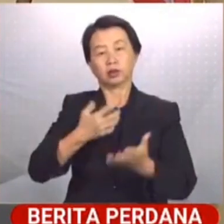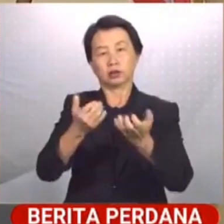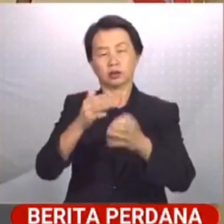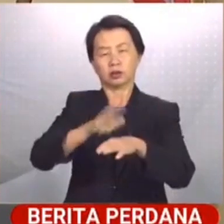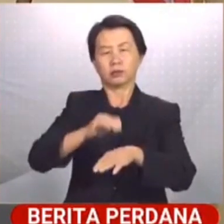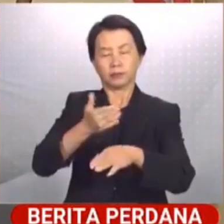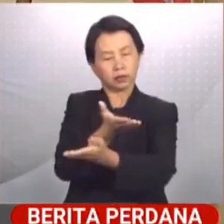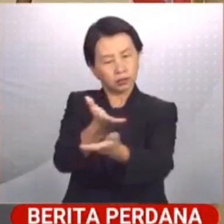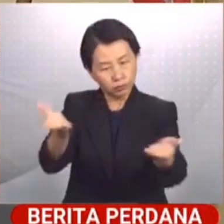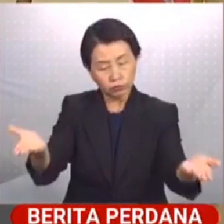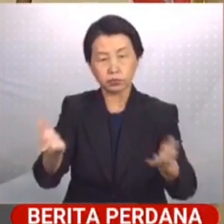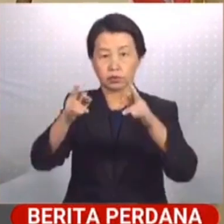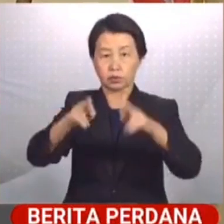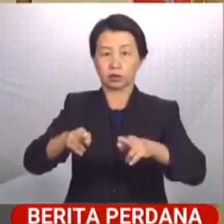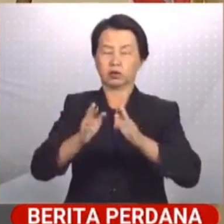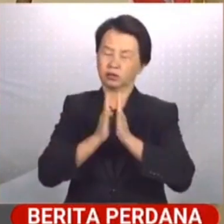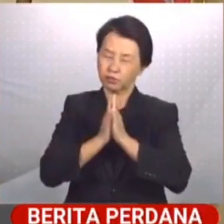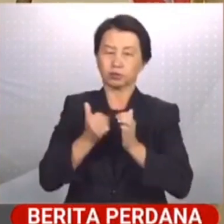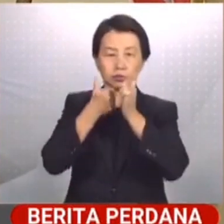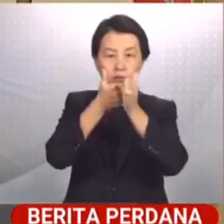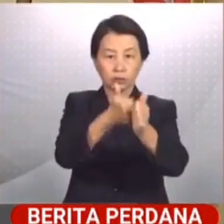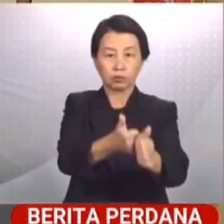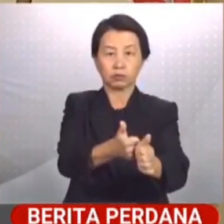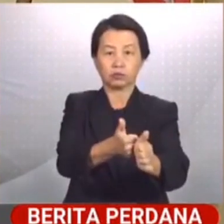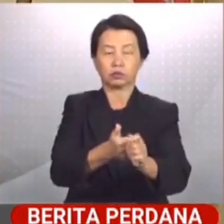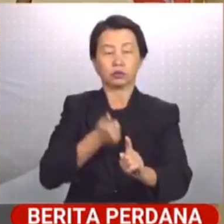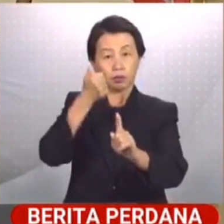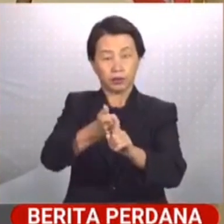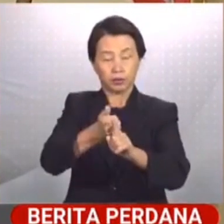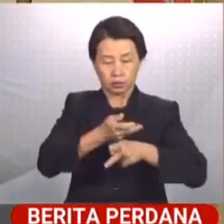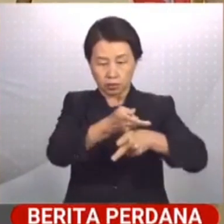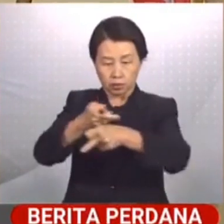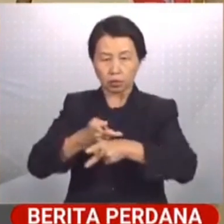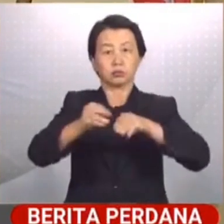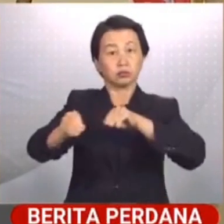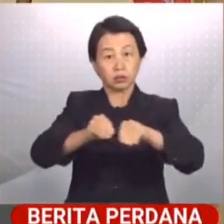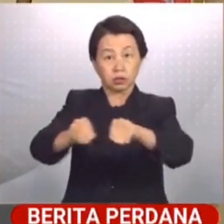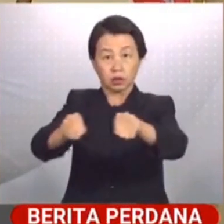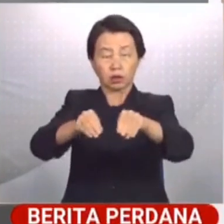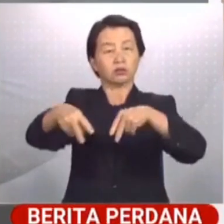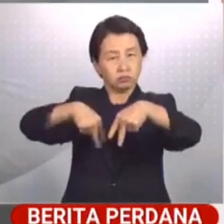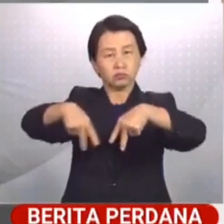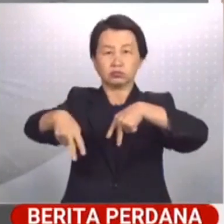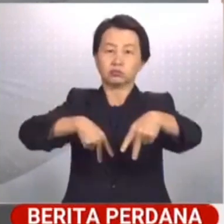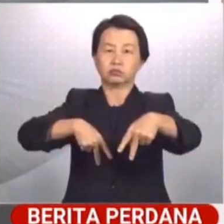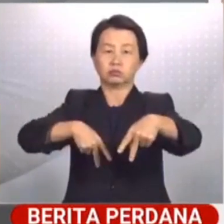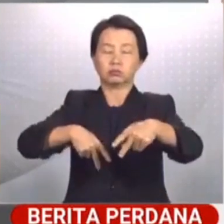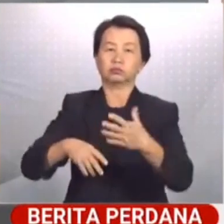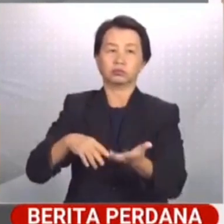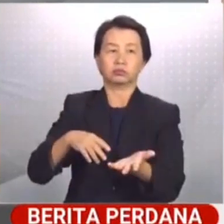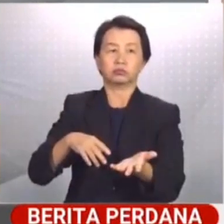mengajak agar rakyat semua mematuhi perintah kawalan pergerakan Hai